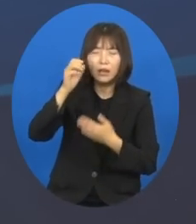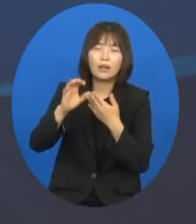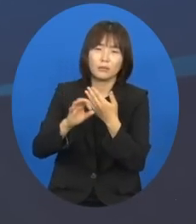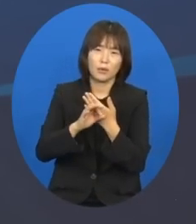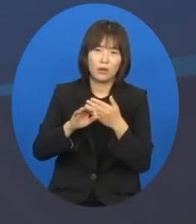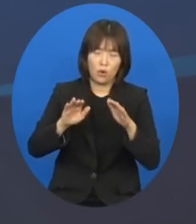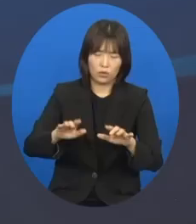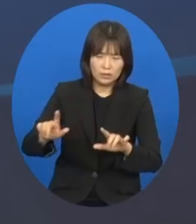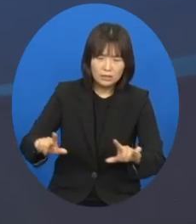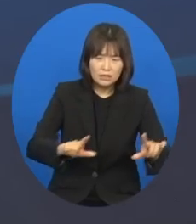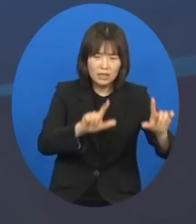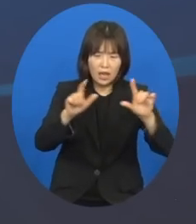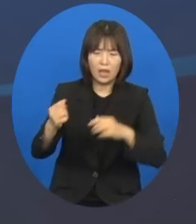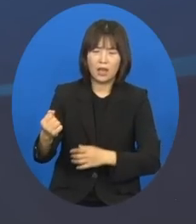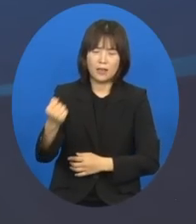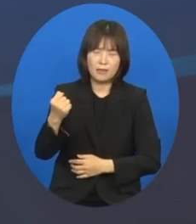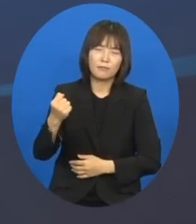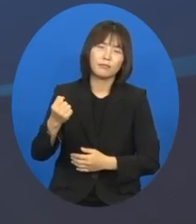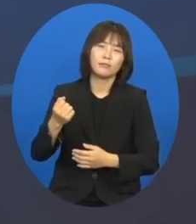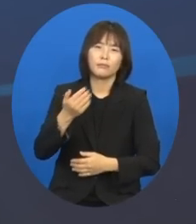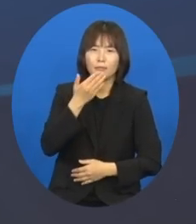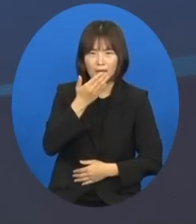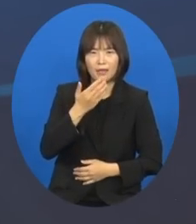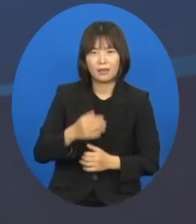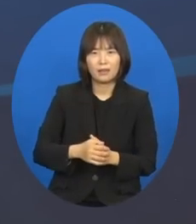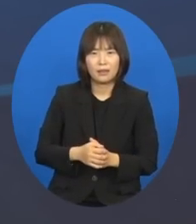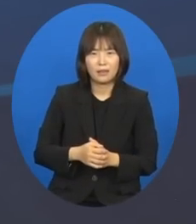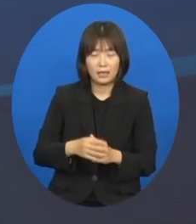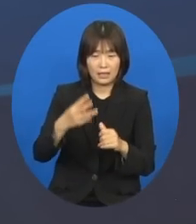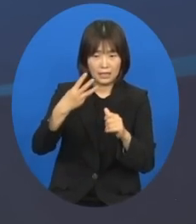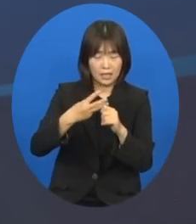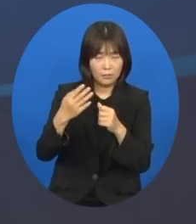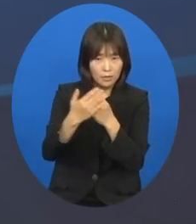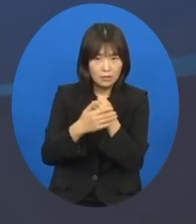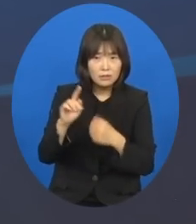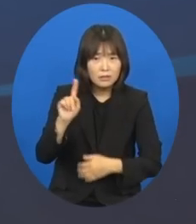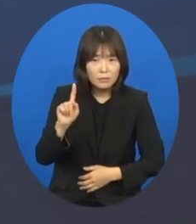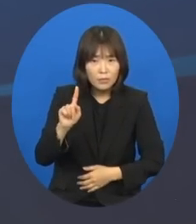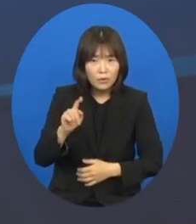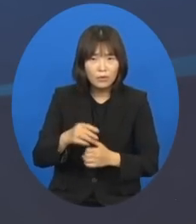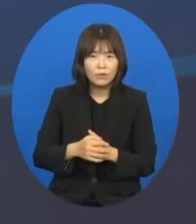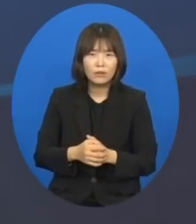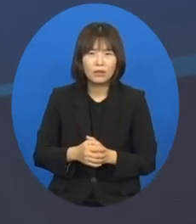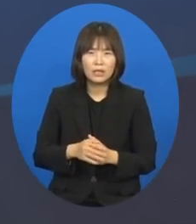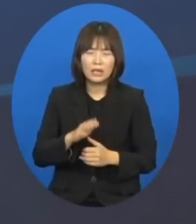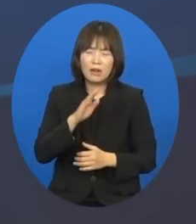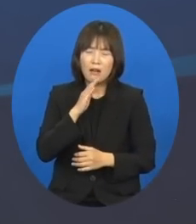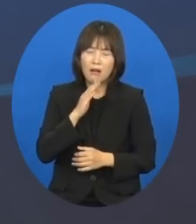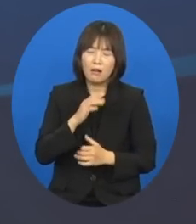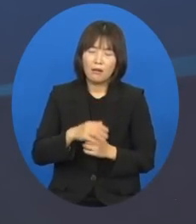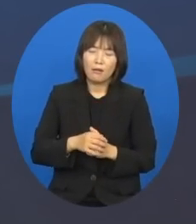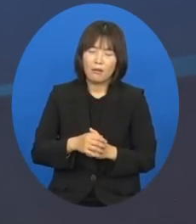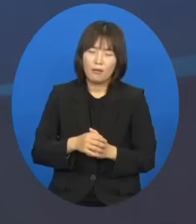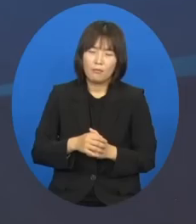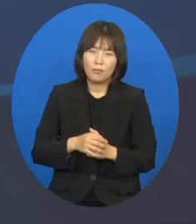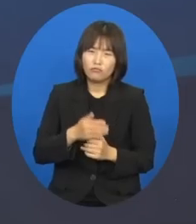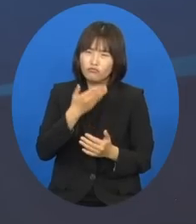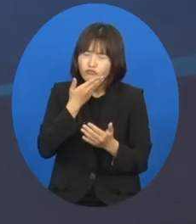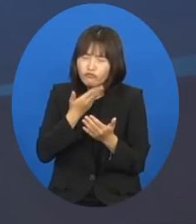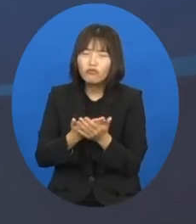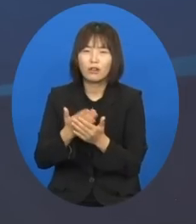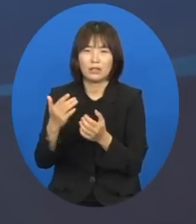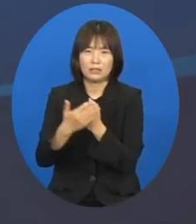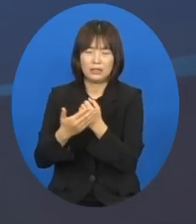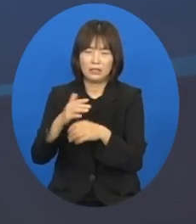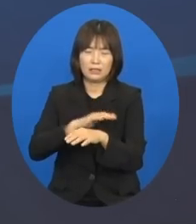살아갈 넉넉한 힘이 생기는 겁니다 세 번째 은혜가 뭔 줄 아세요 이거야말로 진짜 기가 막히는입니다 잘 들어